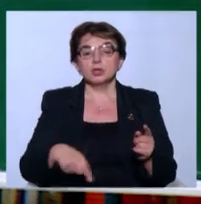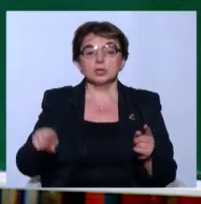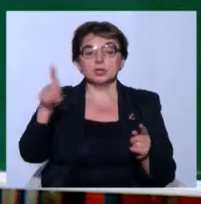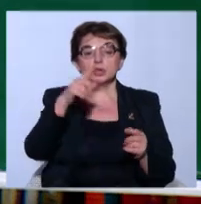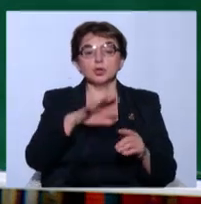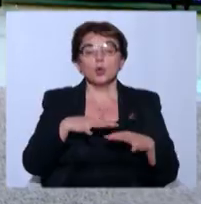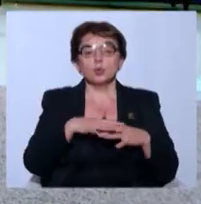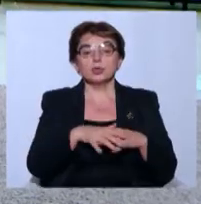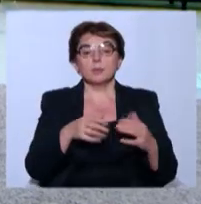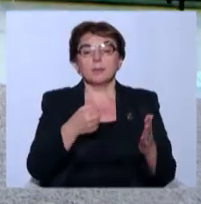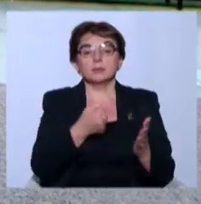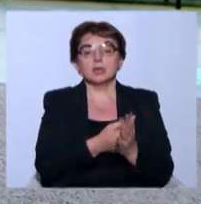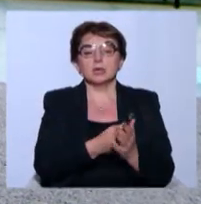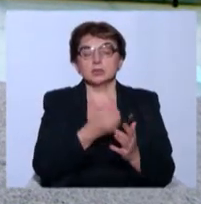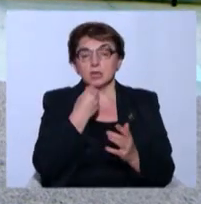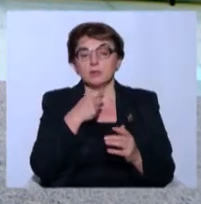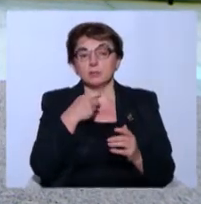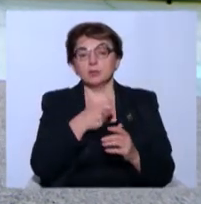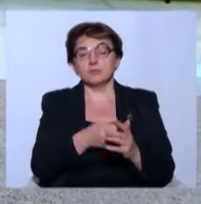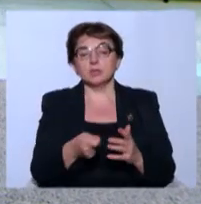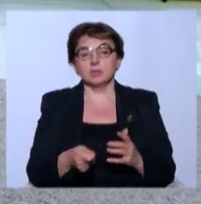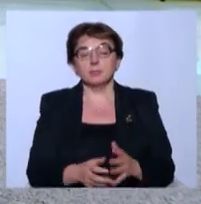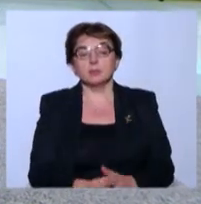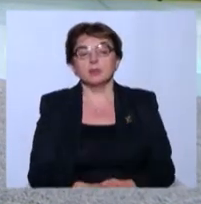უჯრედებამდე. საკვები ნივთიერებები. ეხლა